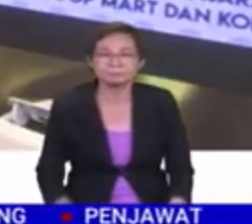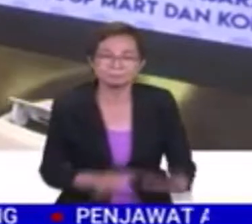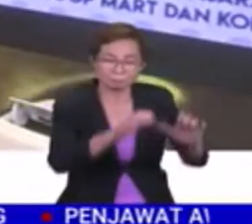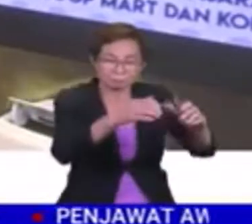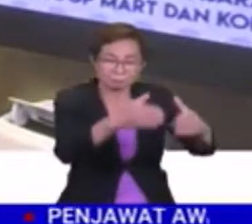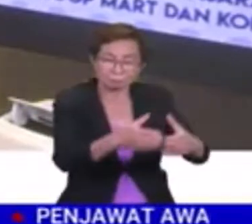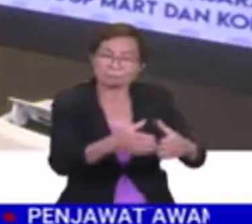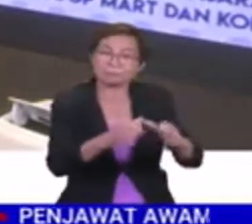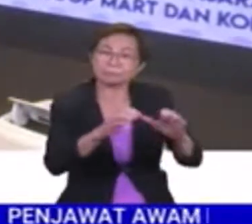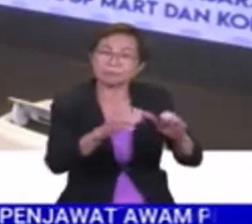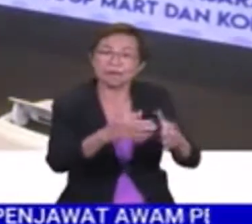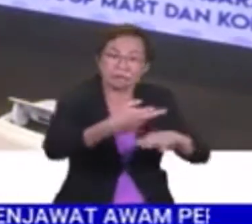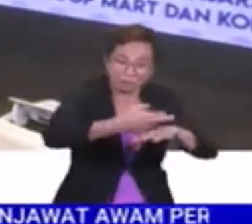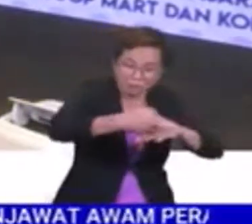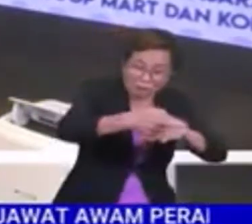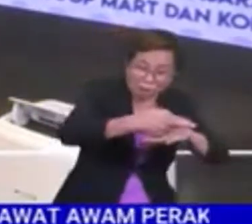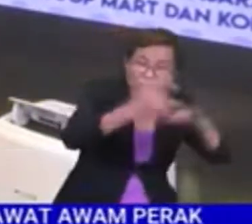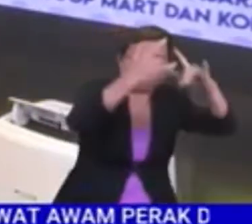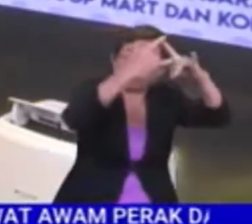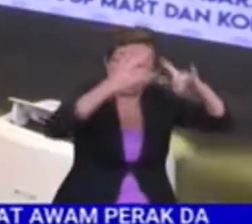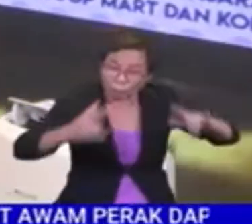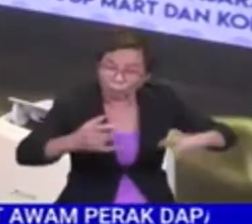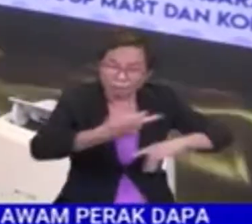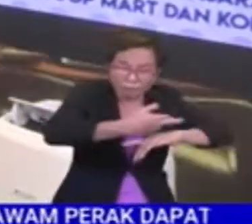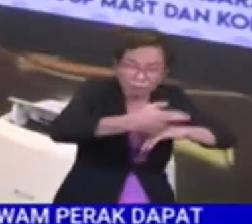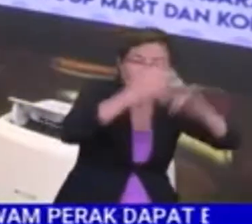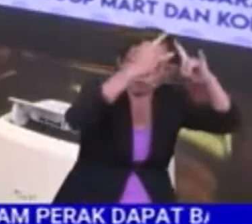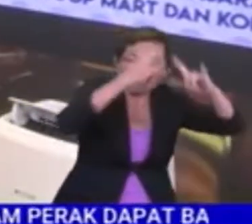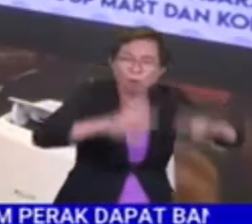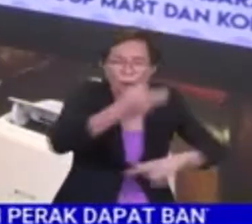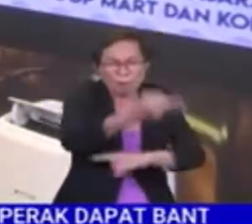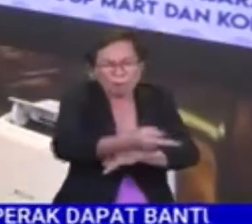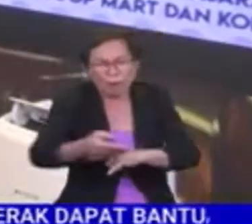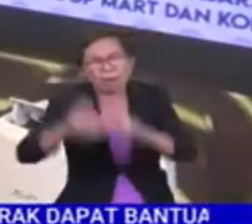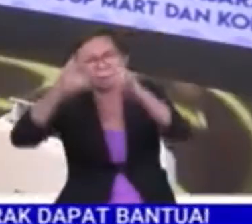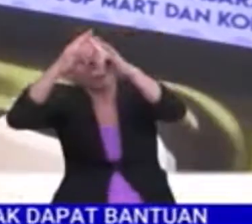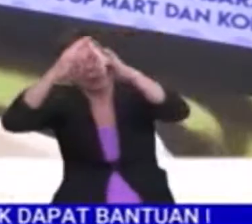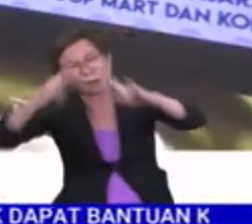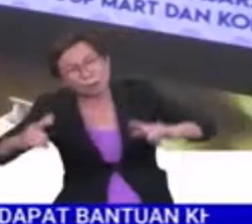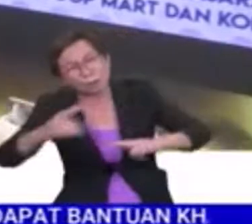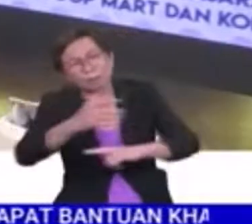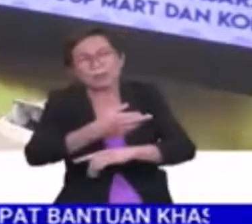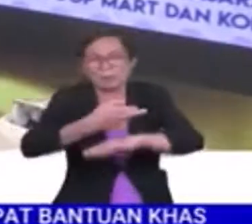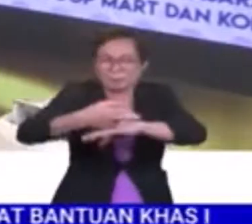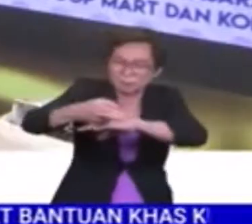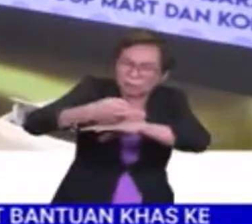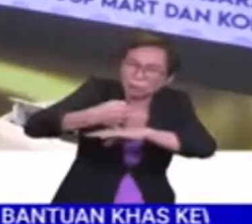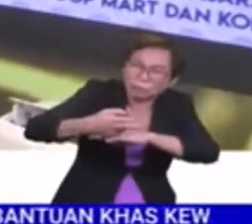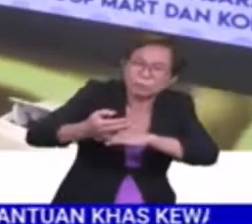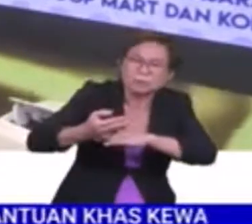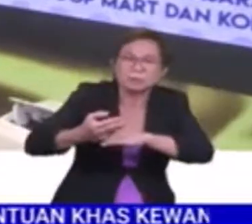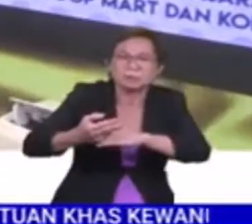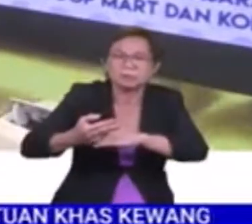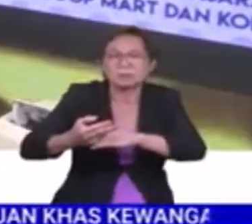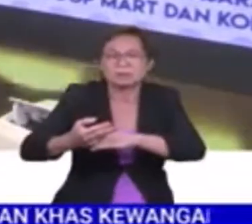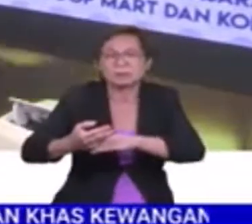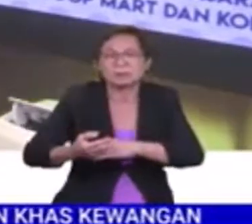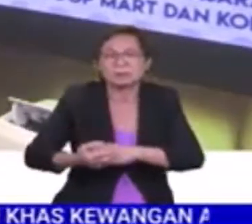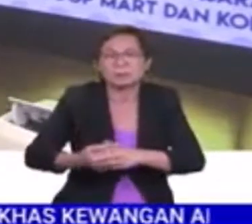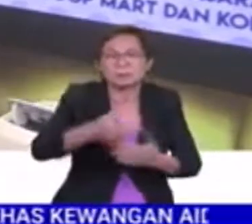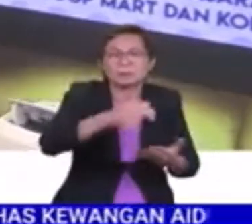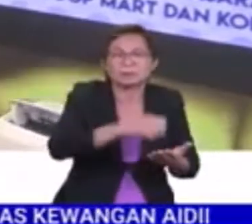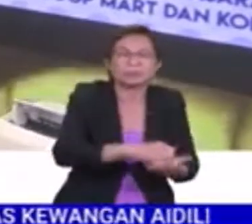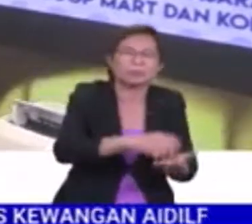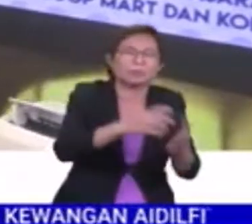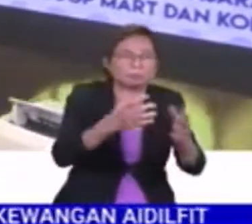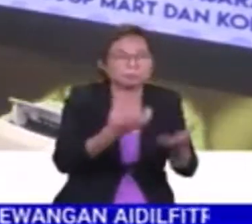catering dengan sewa kanopi. Yang musnahnya yang barang-barang kanopi dengan sewa yang catering itulah,